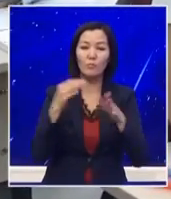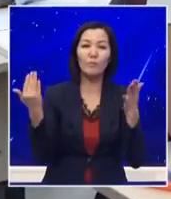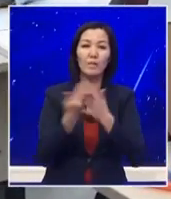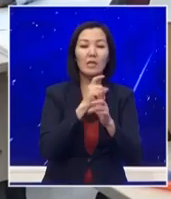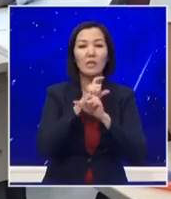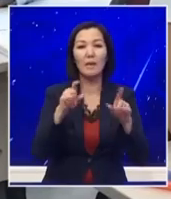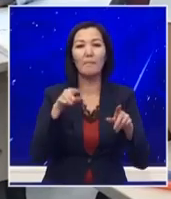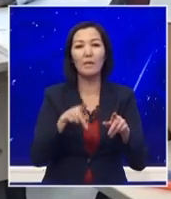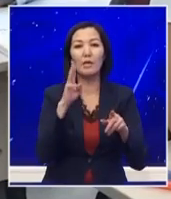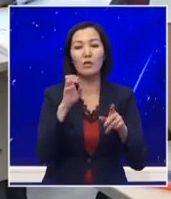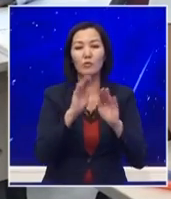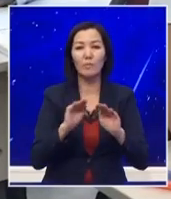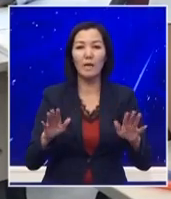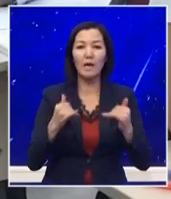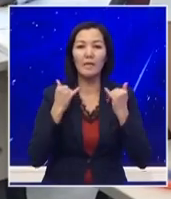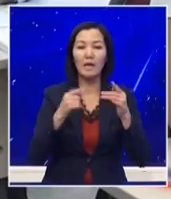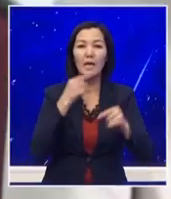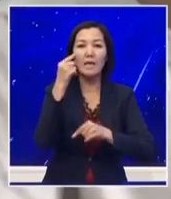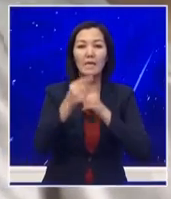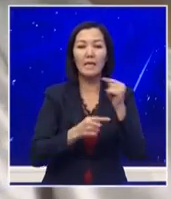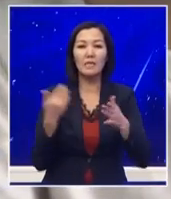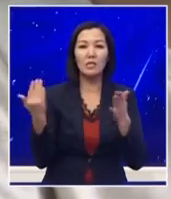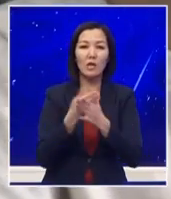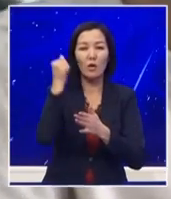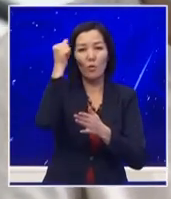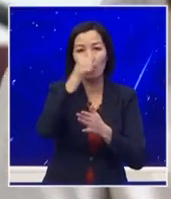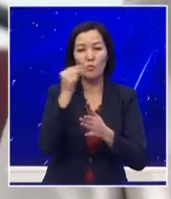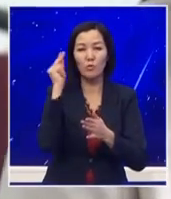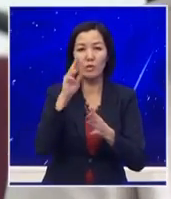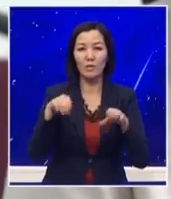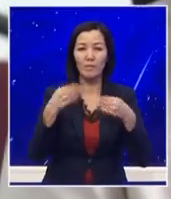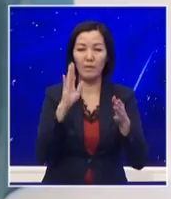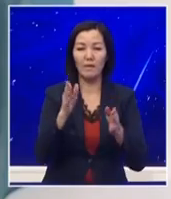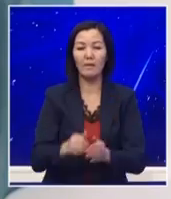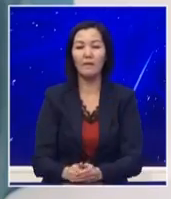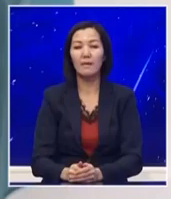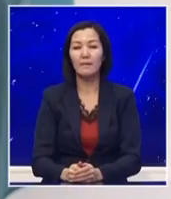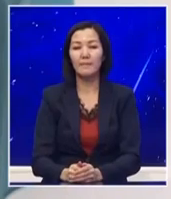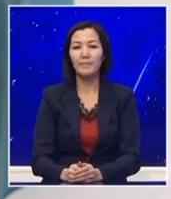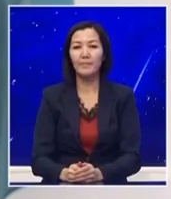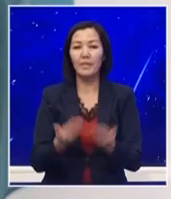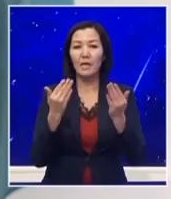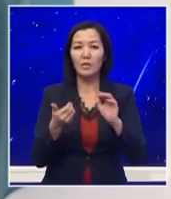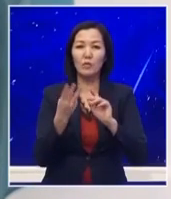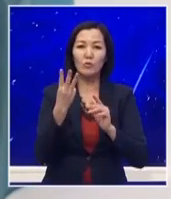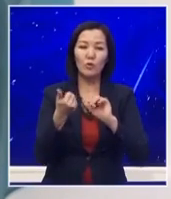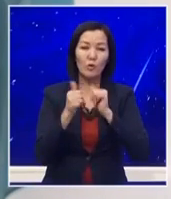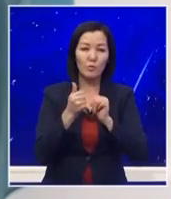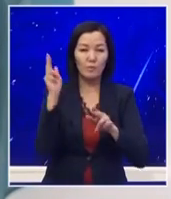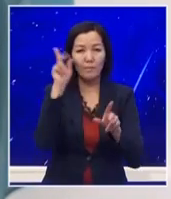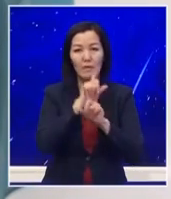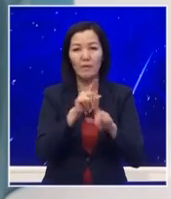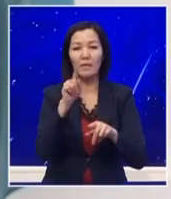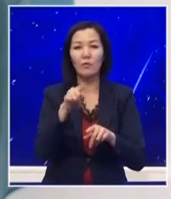нысан 1200 орындық. Келергі 42-те қолданысқа берілет деп жоспарланған. Қазіргі таңда үш ауысымды оқып жатқан номер